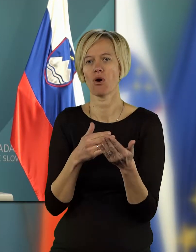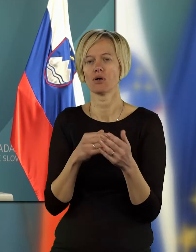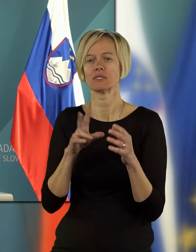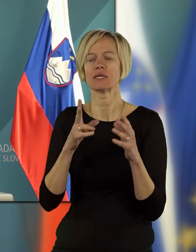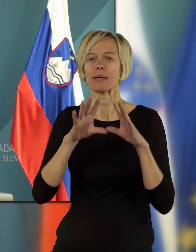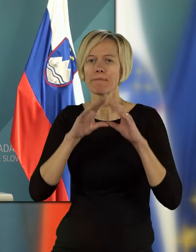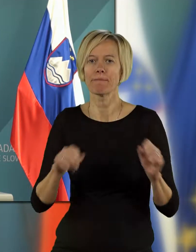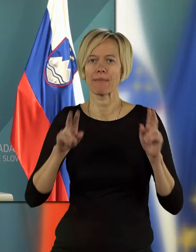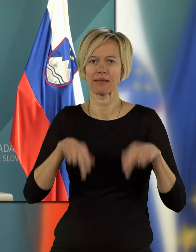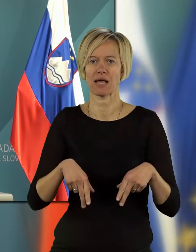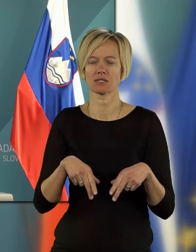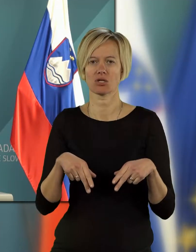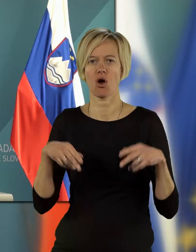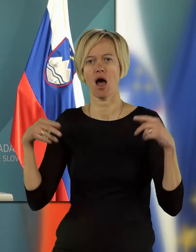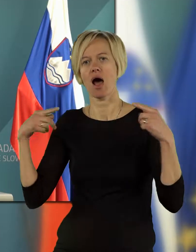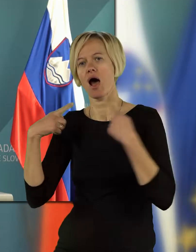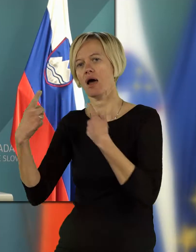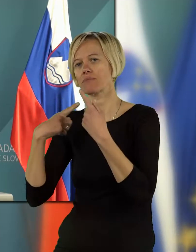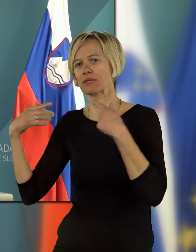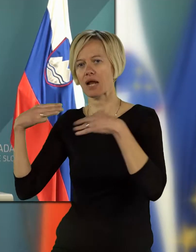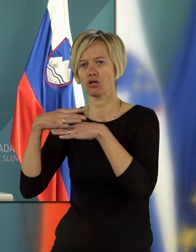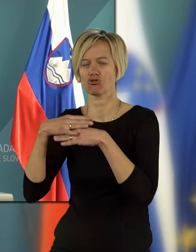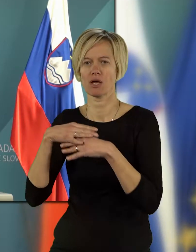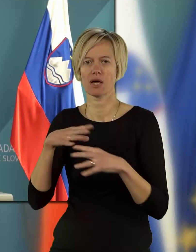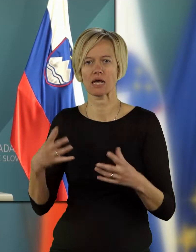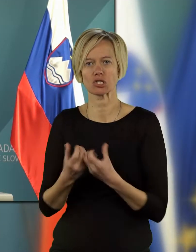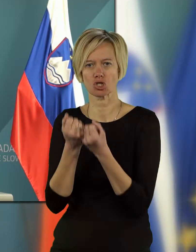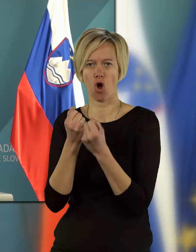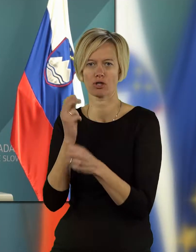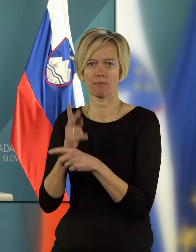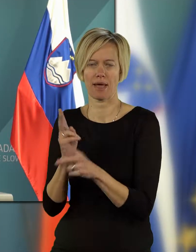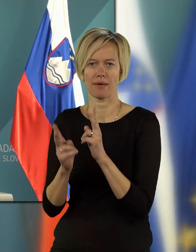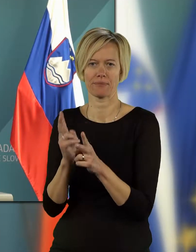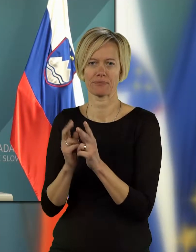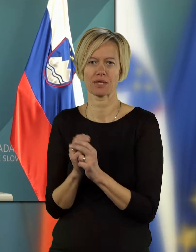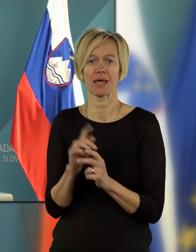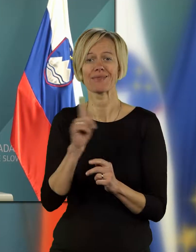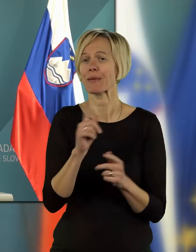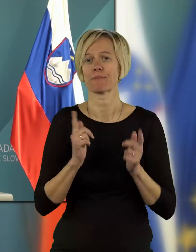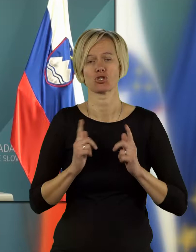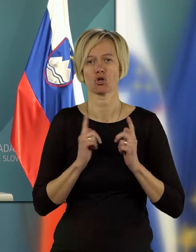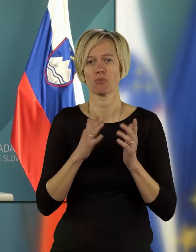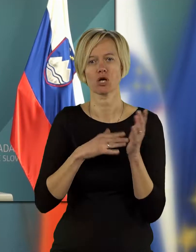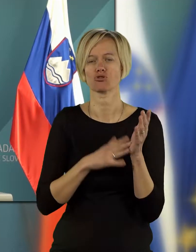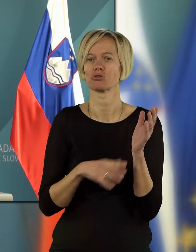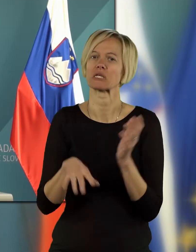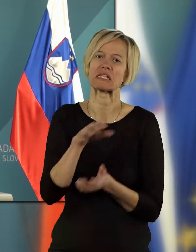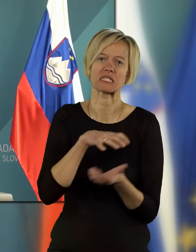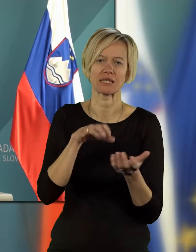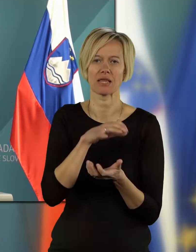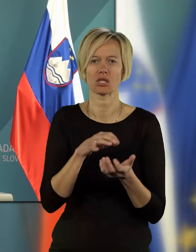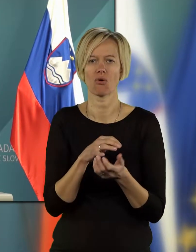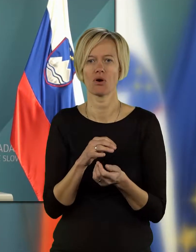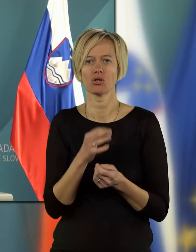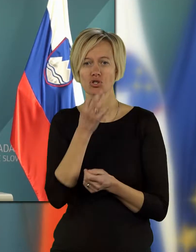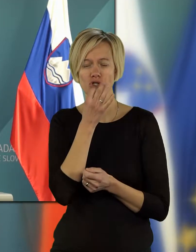začnemo z implementacijo arbitražne razsodbe. Ne pričakujem kakšnih